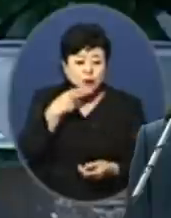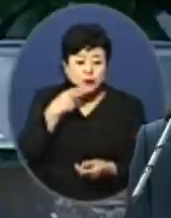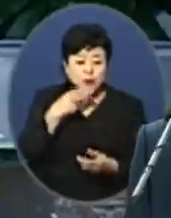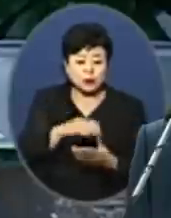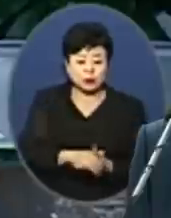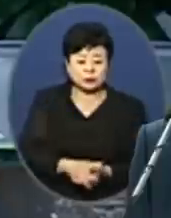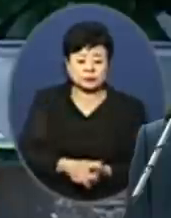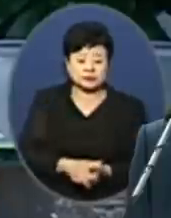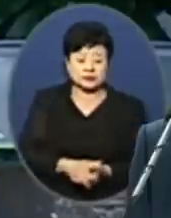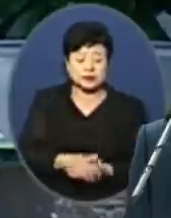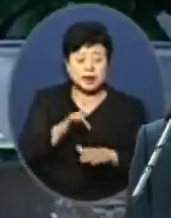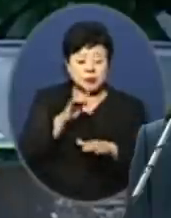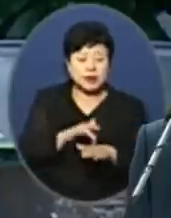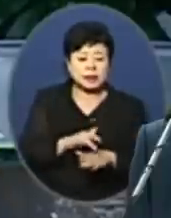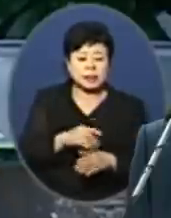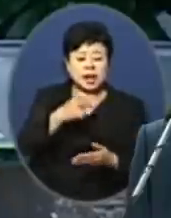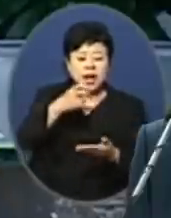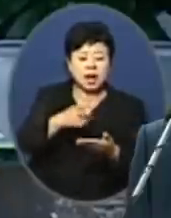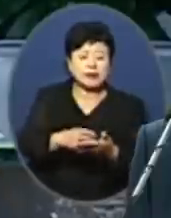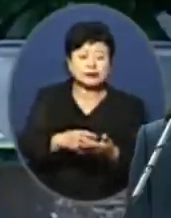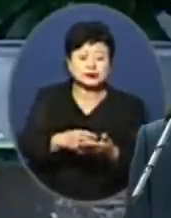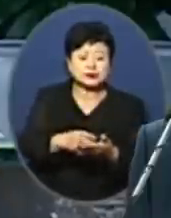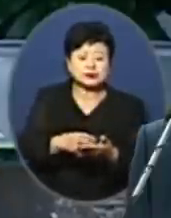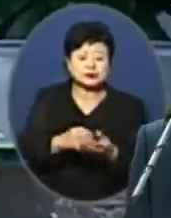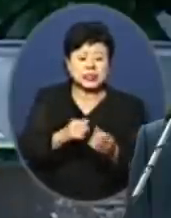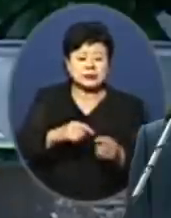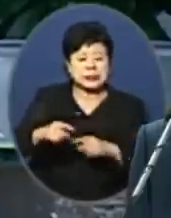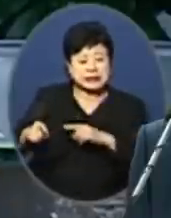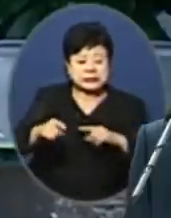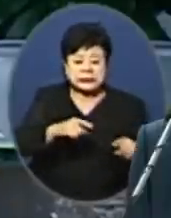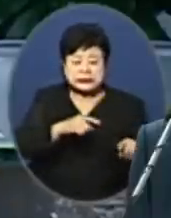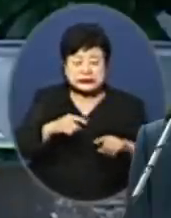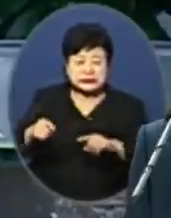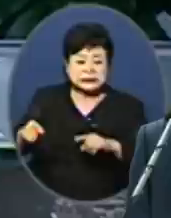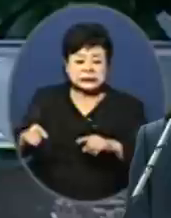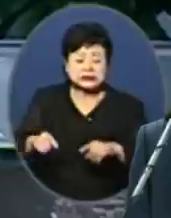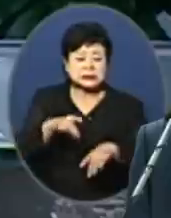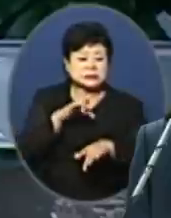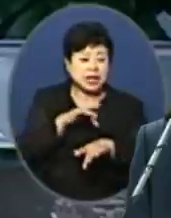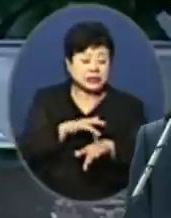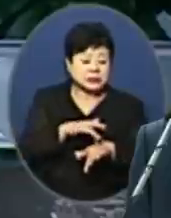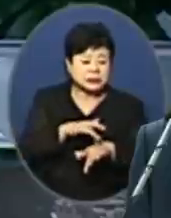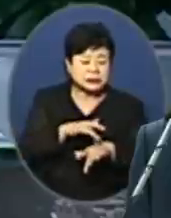것입니다. 마귀가 합법적으로 인간을 다스리든 마귀는